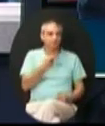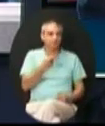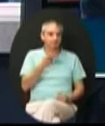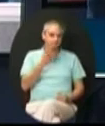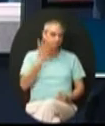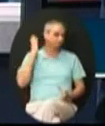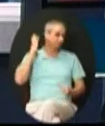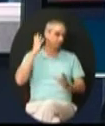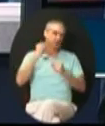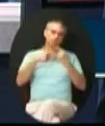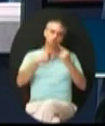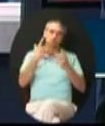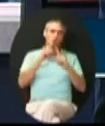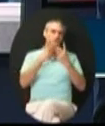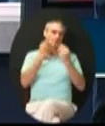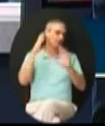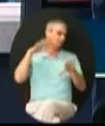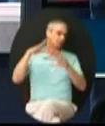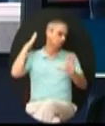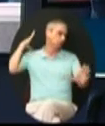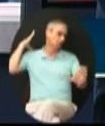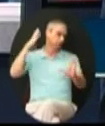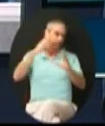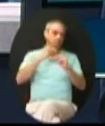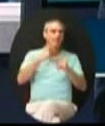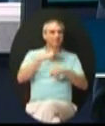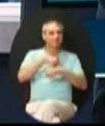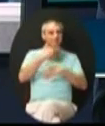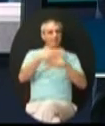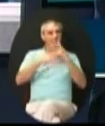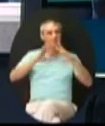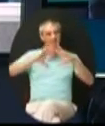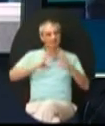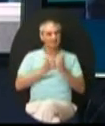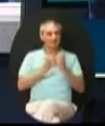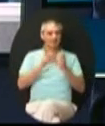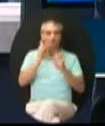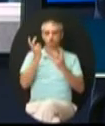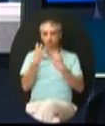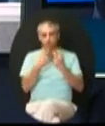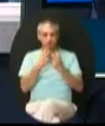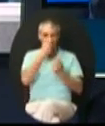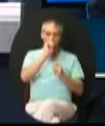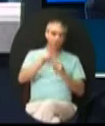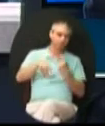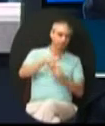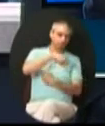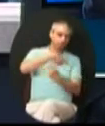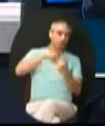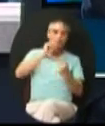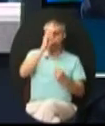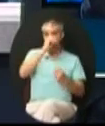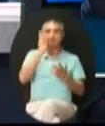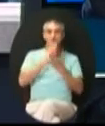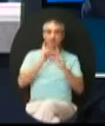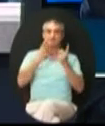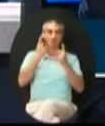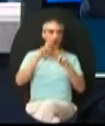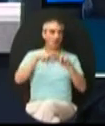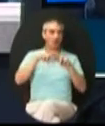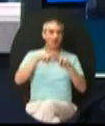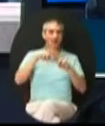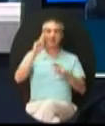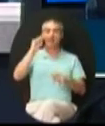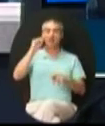שהן מסורתיות קורות בהרבה ממשלים. לוקח זמן לגבש את הצוות, אנשים נכנסים, אנשים יוצאים. גם אצל אובמה קרה שאחרי